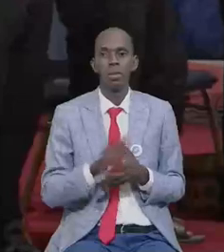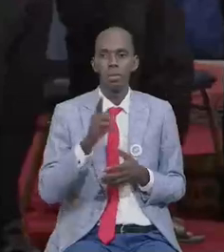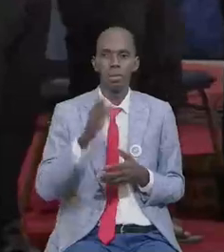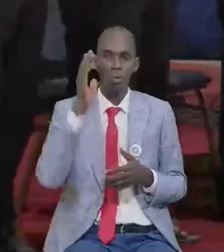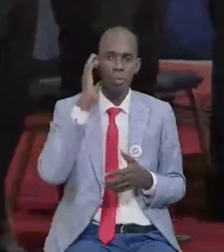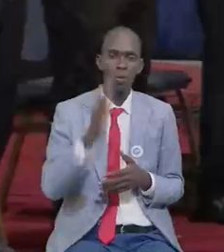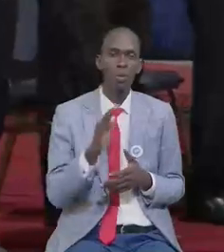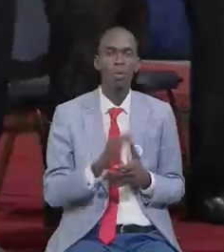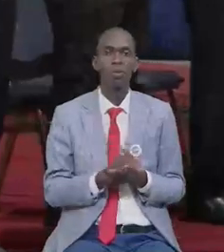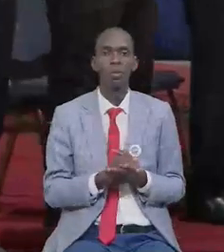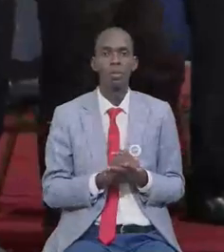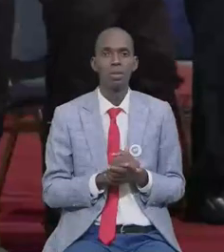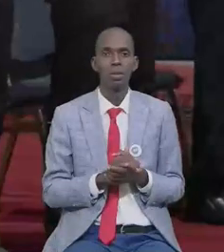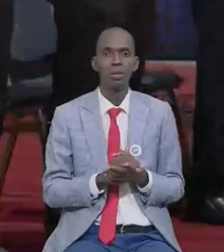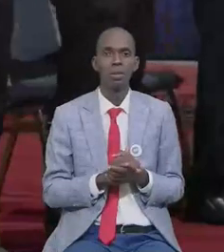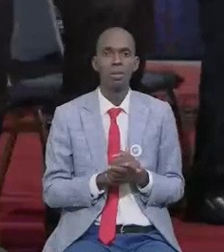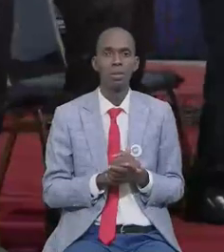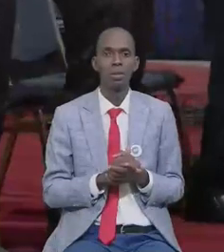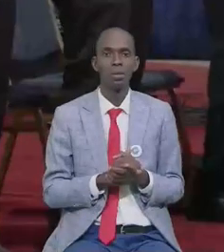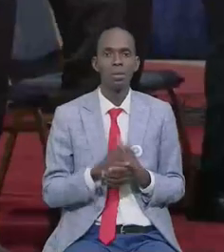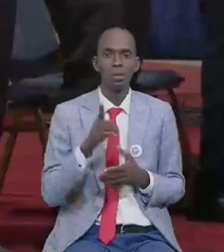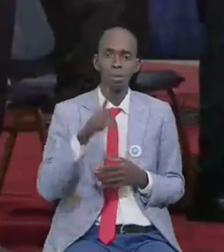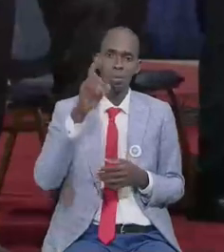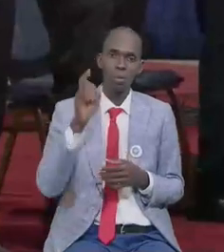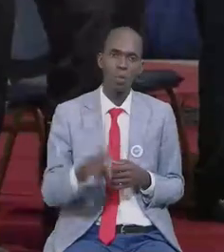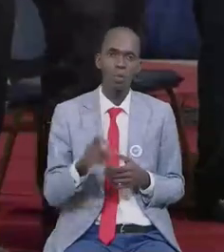Tu le feras. Tu dois.